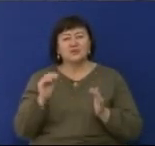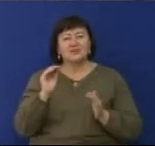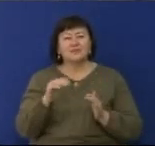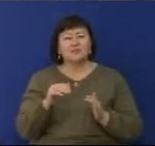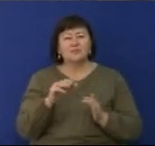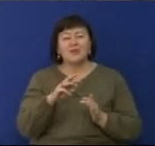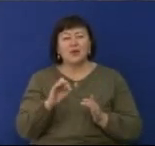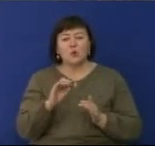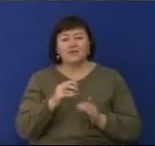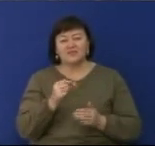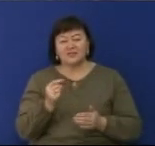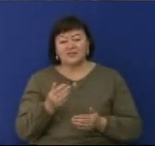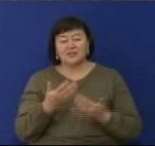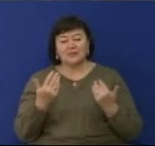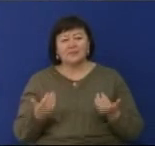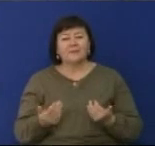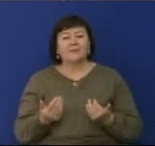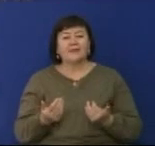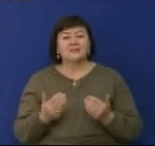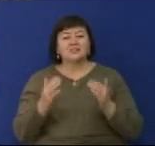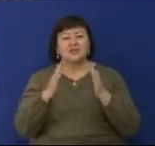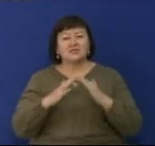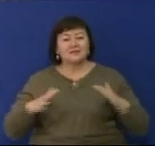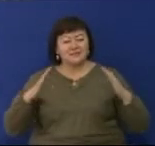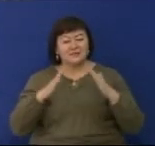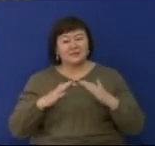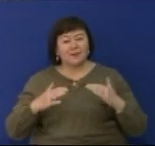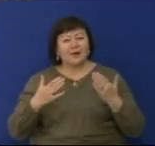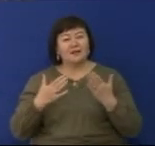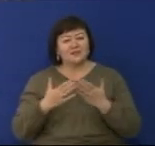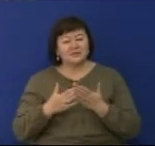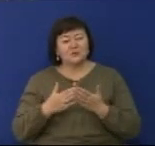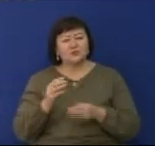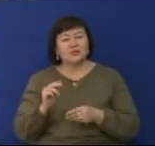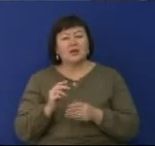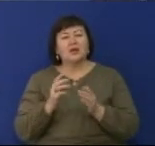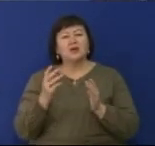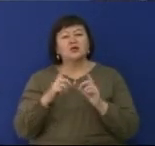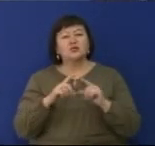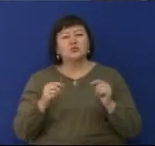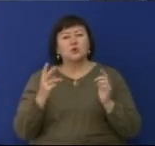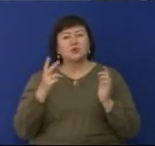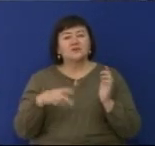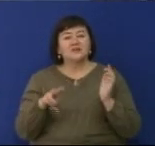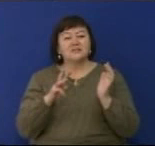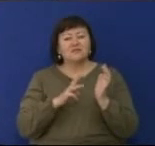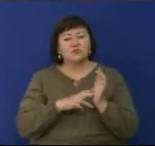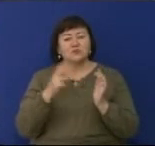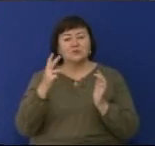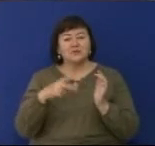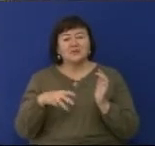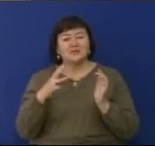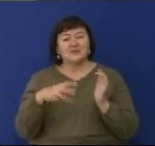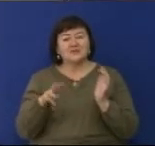школ 34 где идет обновление кровли системы канализации и водоснабжения школы номер 2838 не ремонтируется